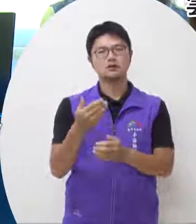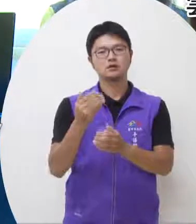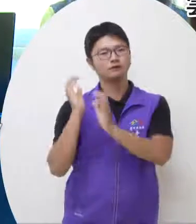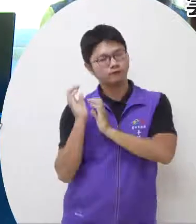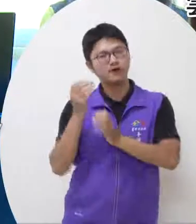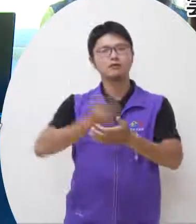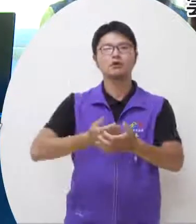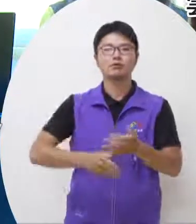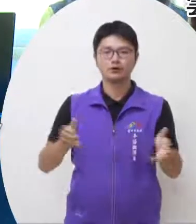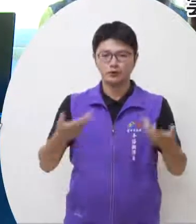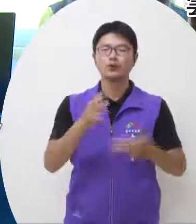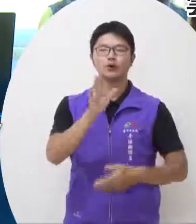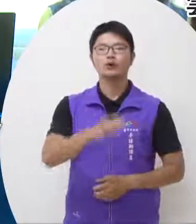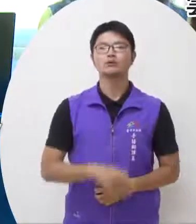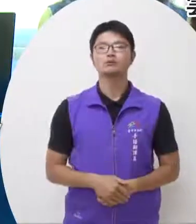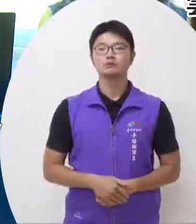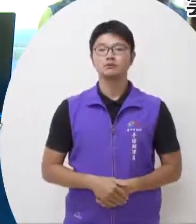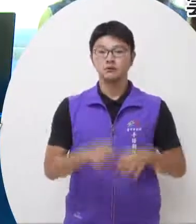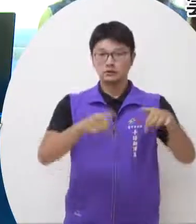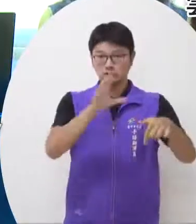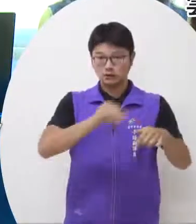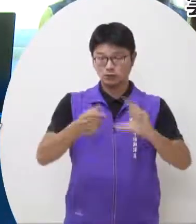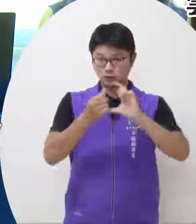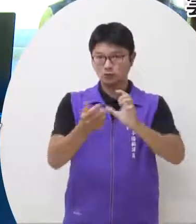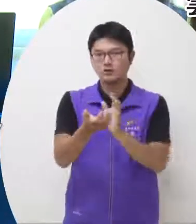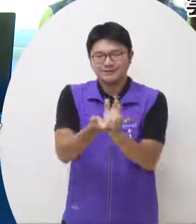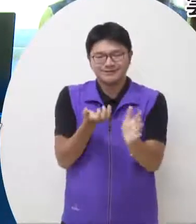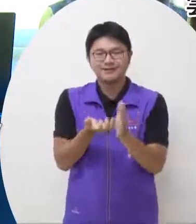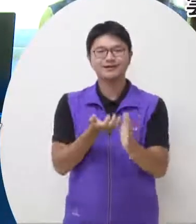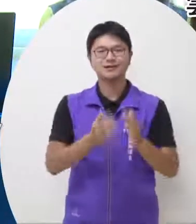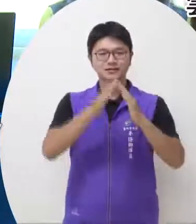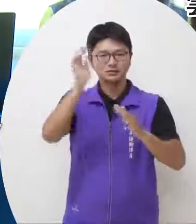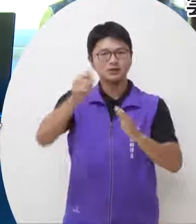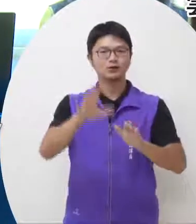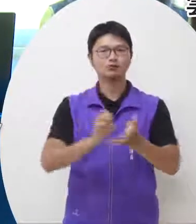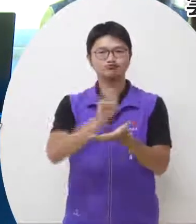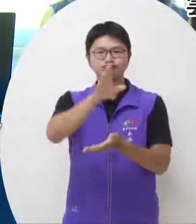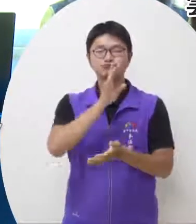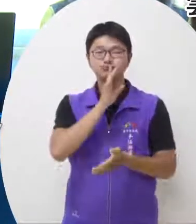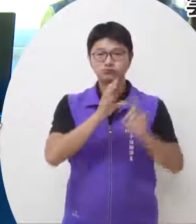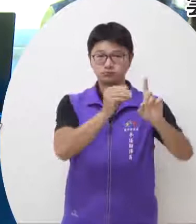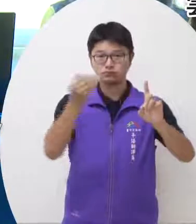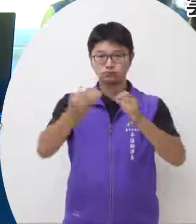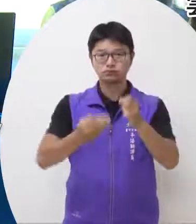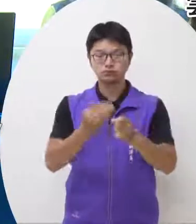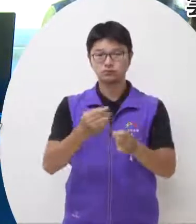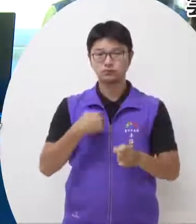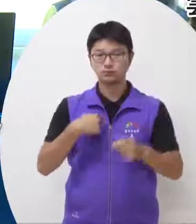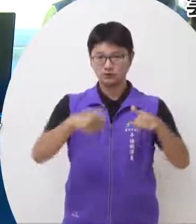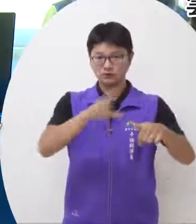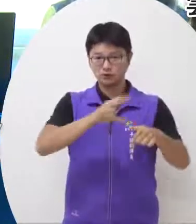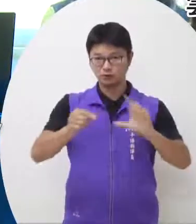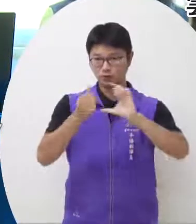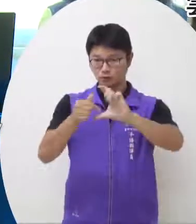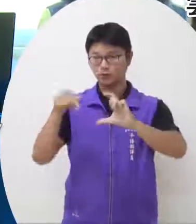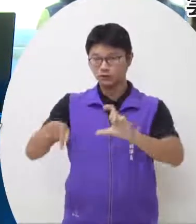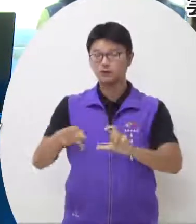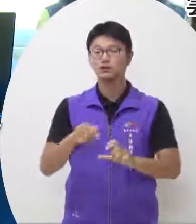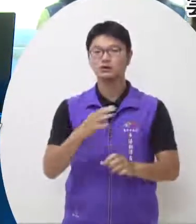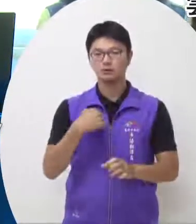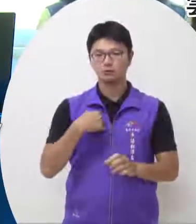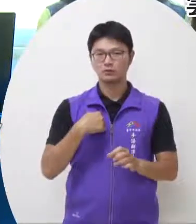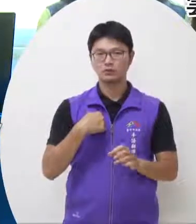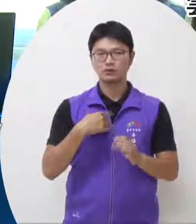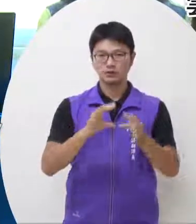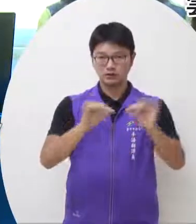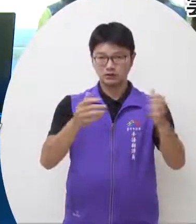图看得出来，尤其在西屯区，刚刚市座也有报告过就109年，那在西屯区大家看得出来西屯区我们会调降